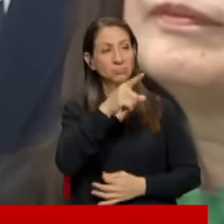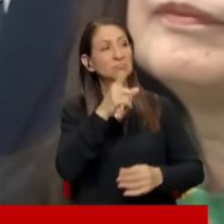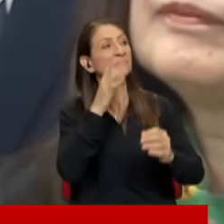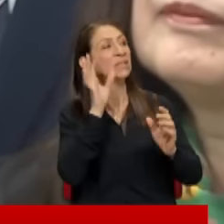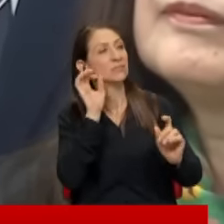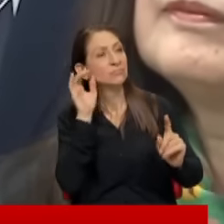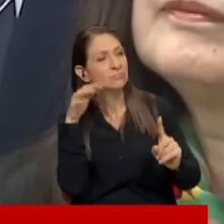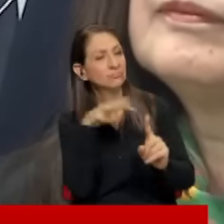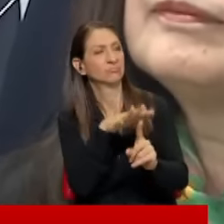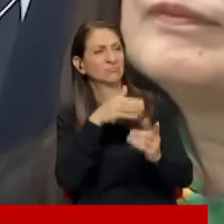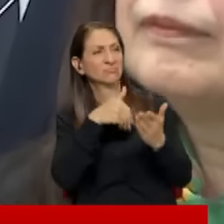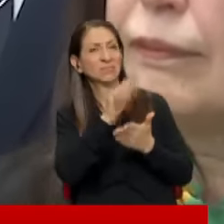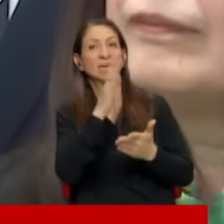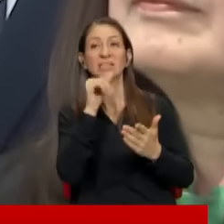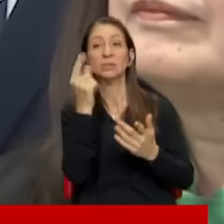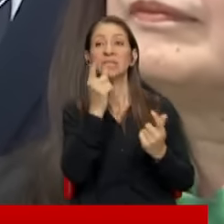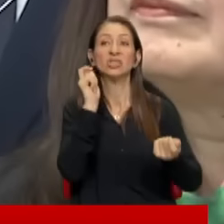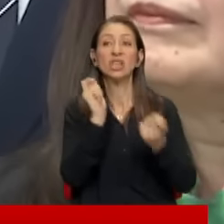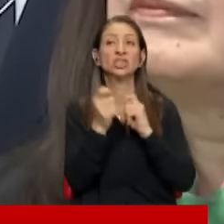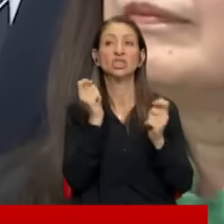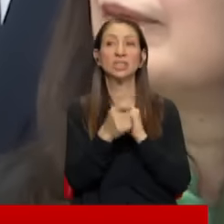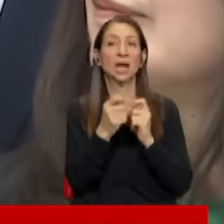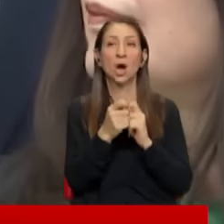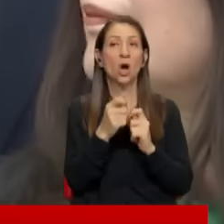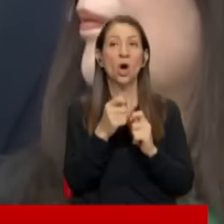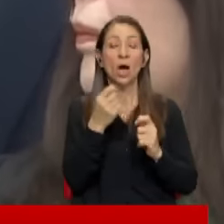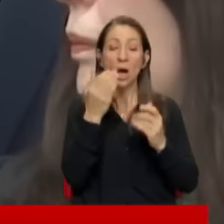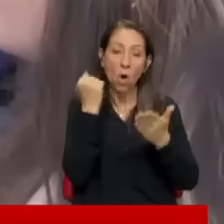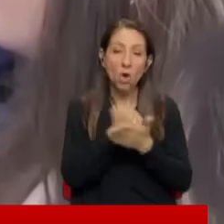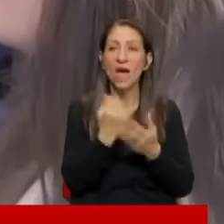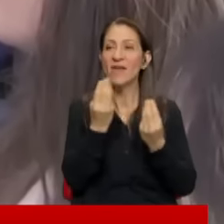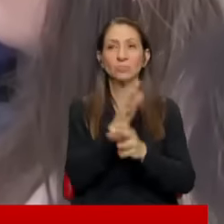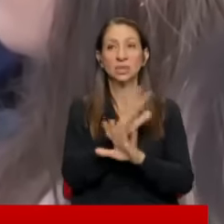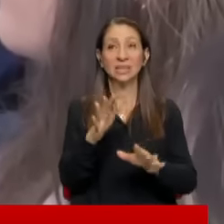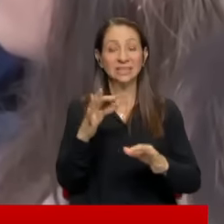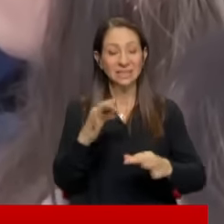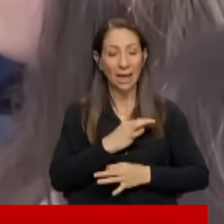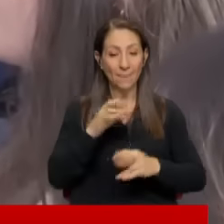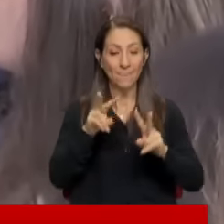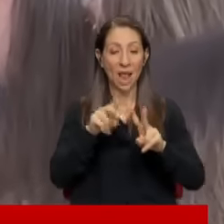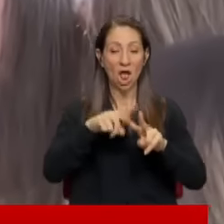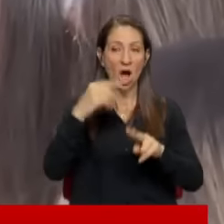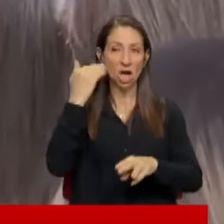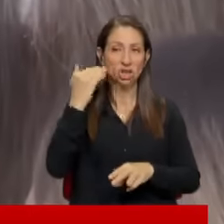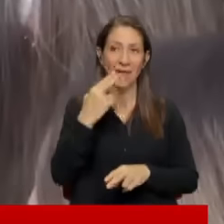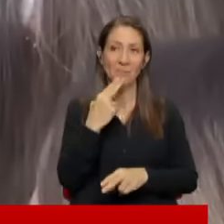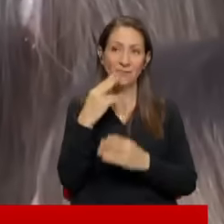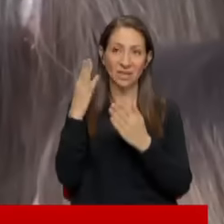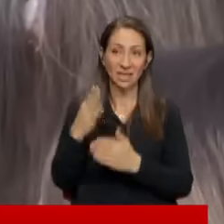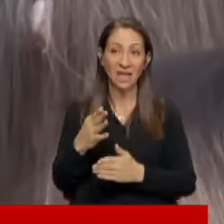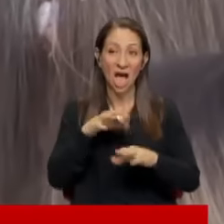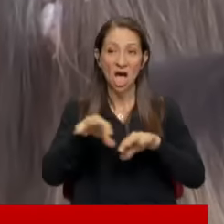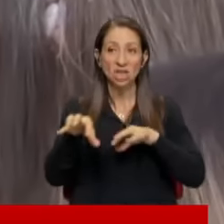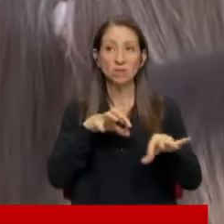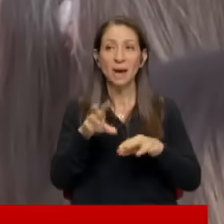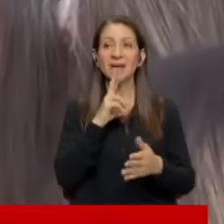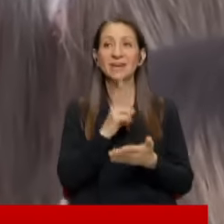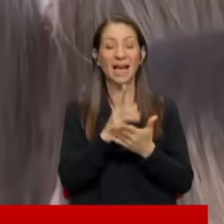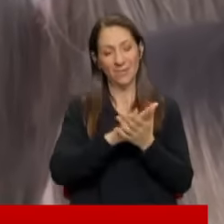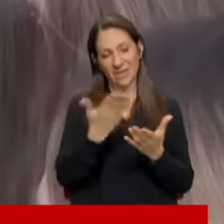tahkim edecek hiçbir değişikliğe olur vermeyecektir. Sayın Meral Akşener hanımefendinin ayrışma